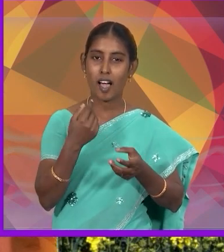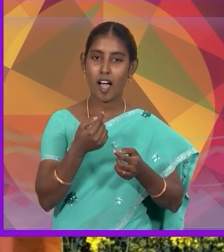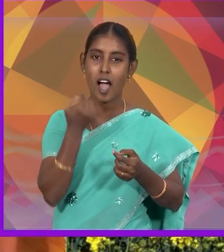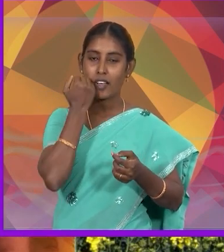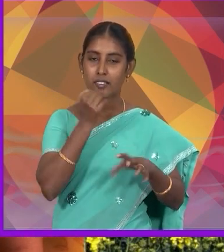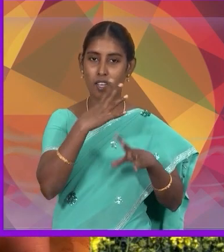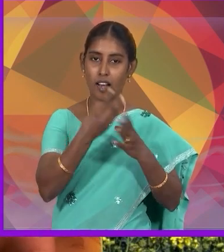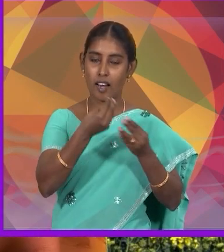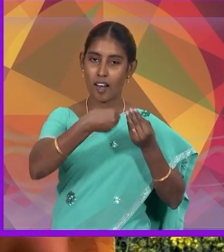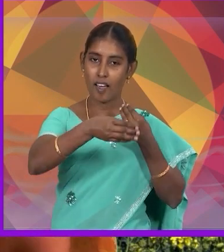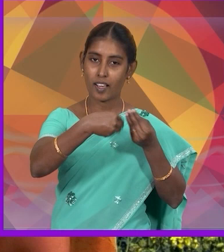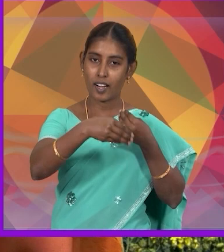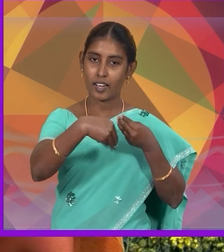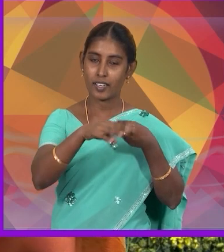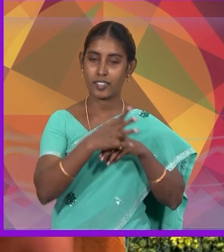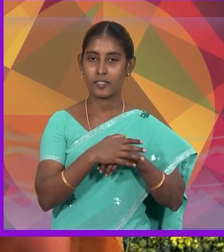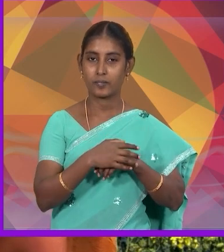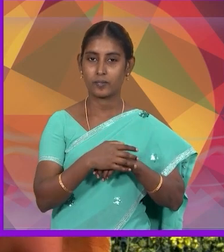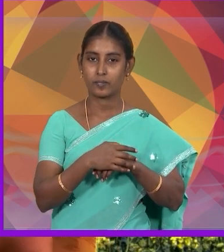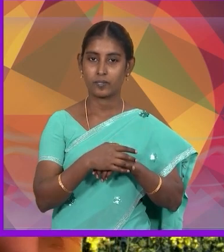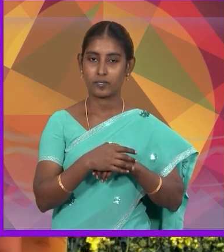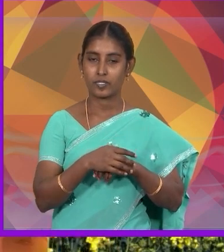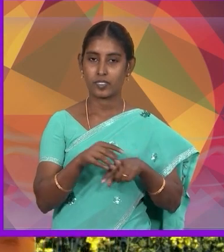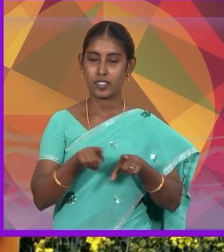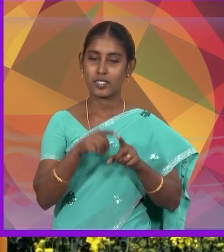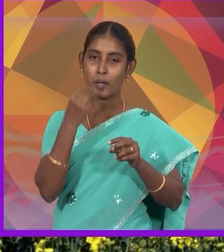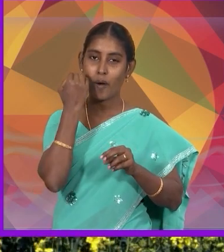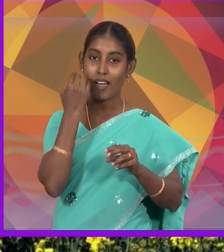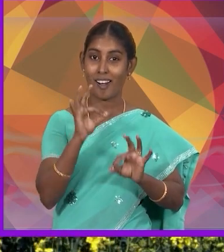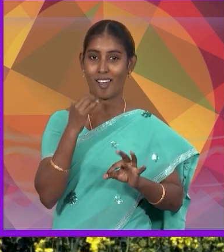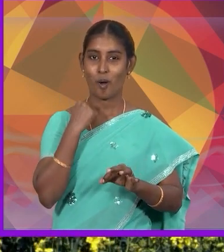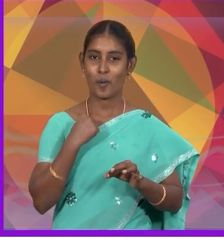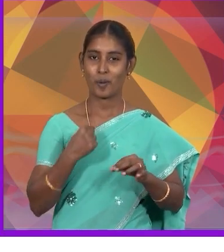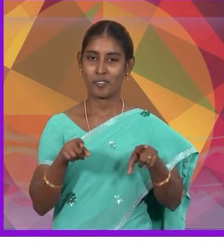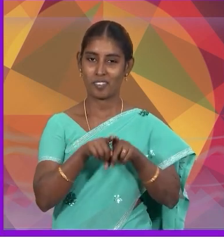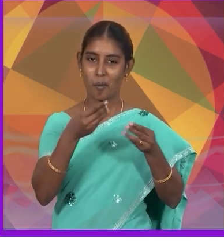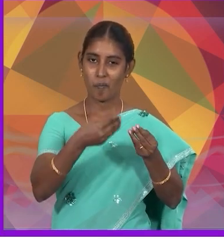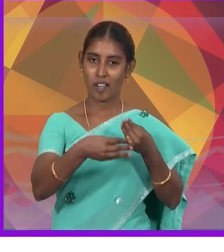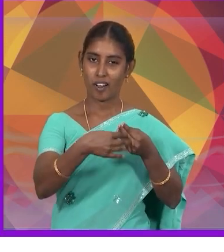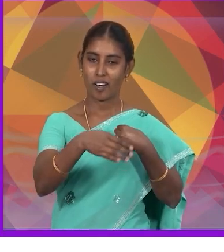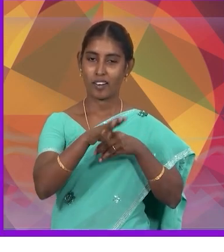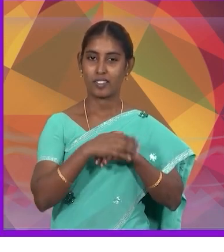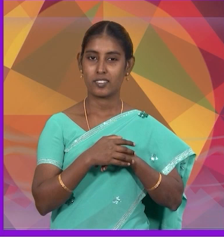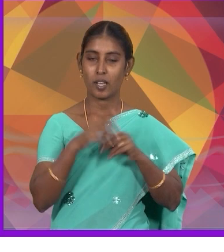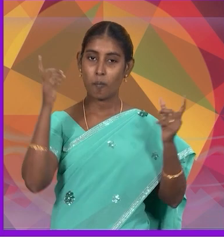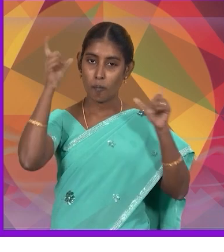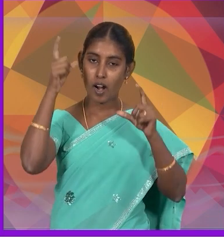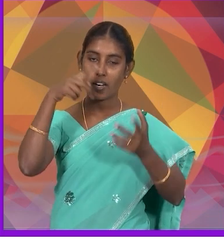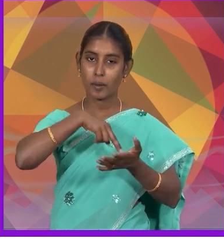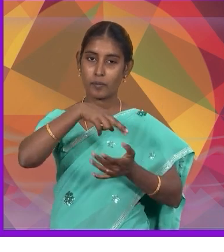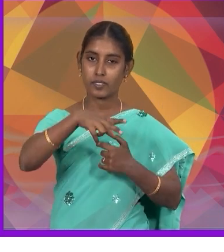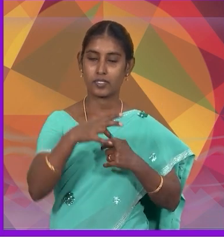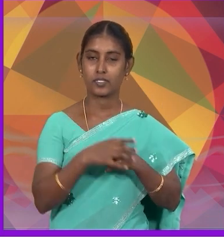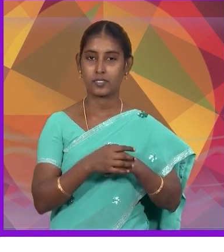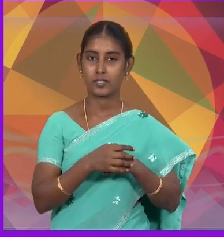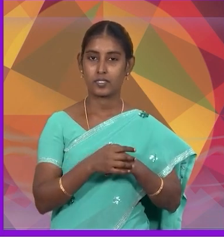கலலுதல் அப்படின்னா கீழே விழுறதுங்க, மணிமணியா விழுந்துருது. மாடுகள் மிதித்த நெற்கதிர்களில் இருந்து